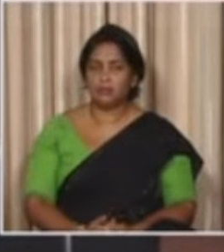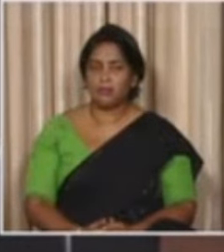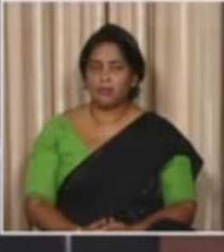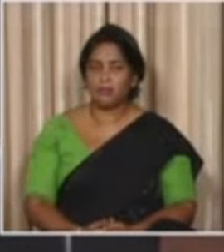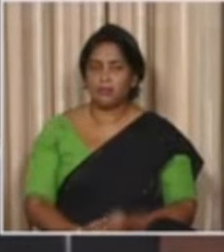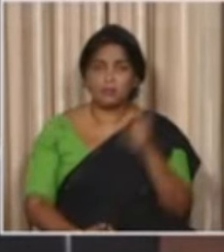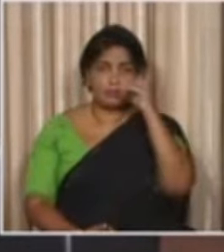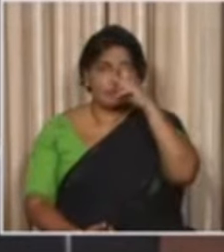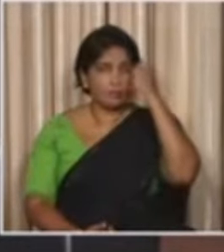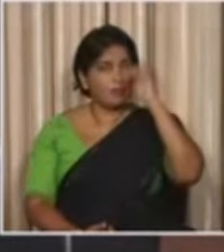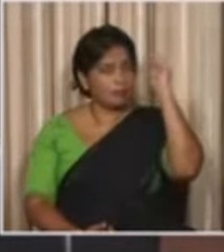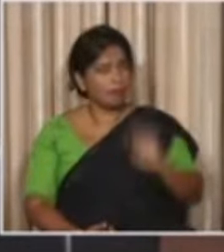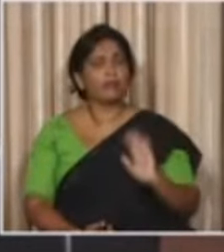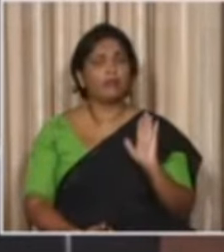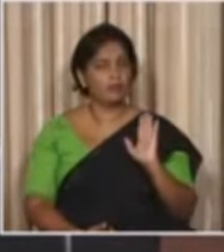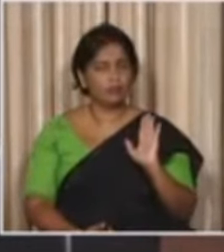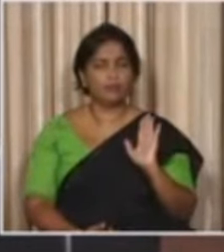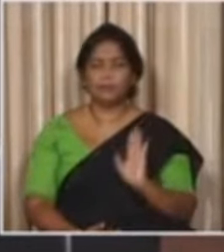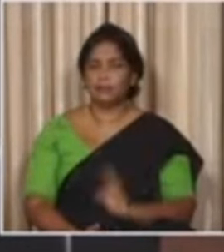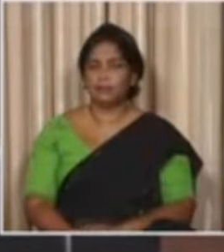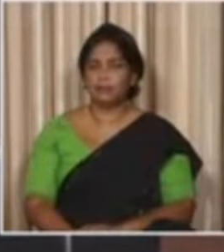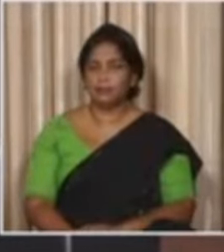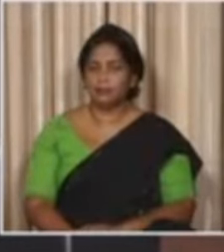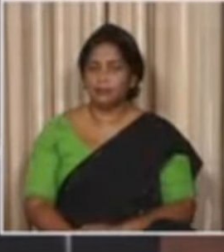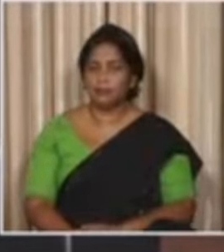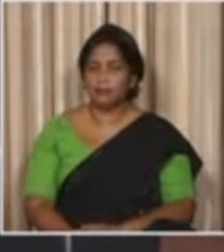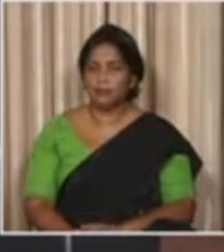ඒගොල්ලගේ පඩි අඩු කරන්න තිබ්බේ